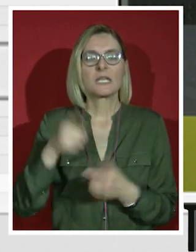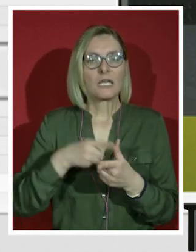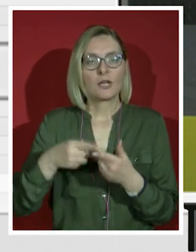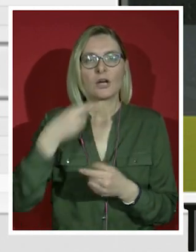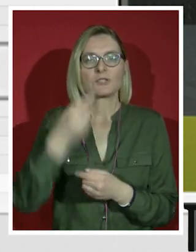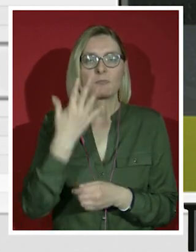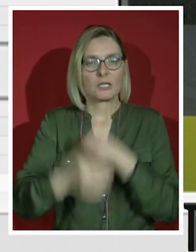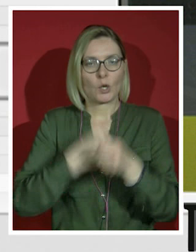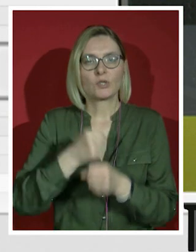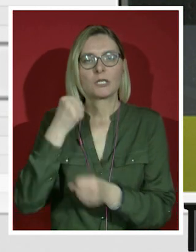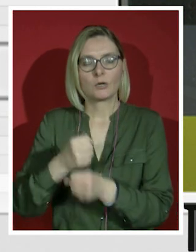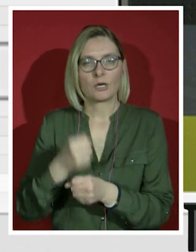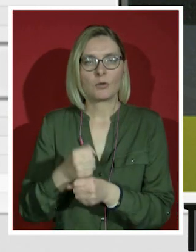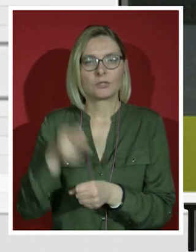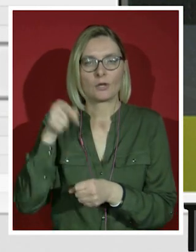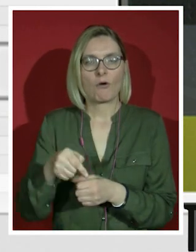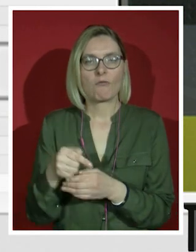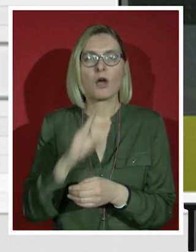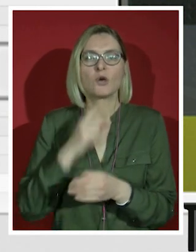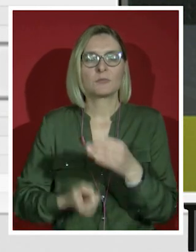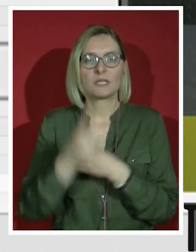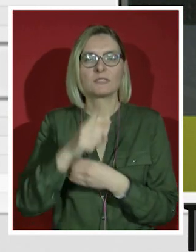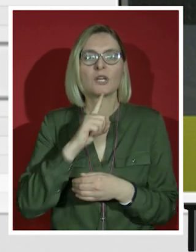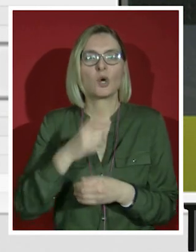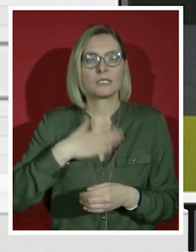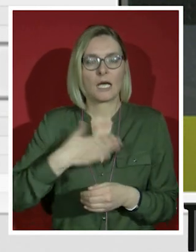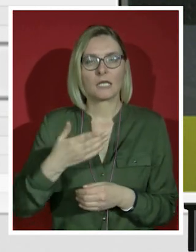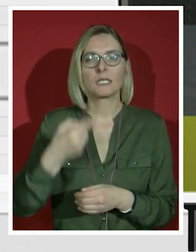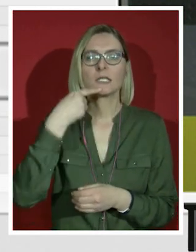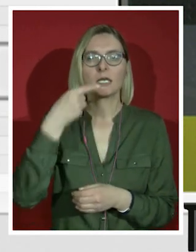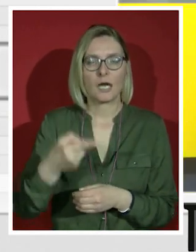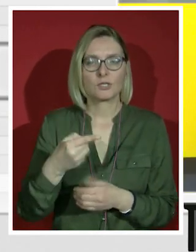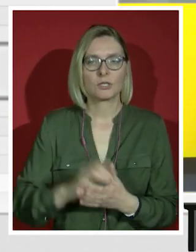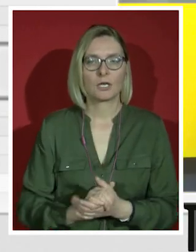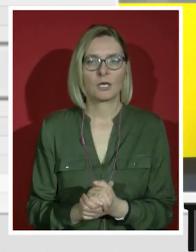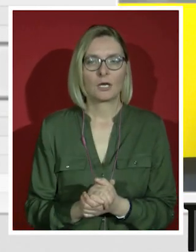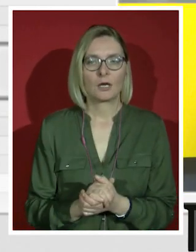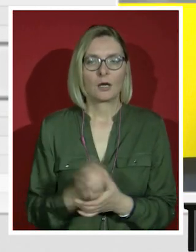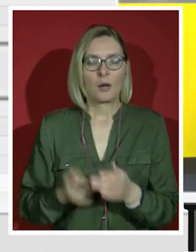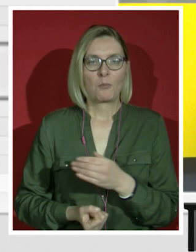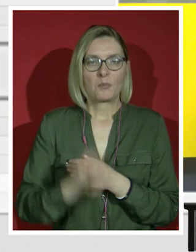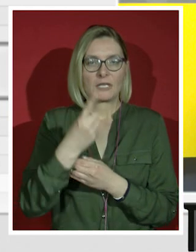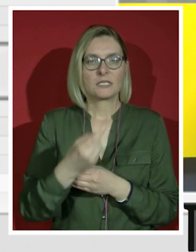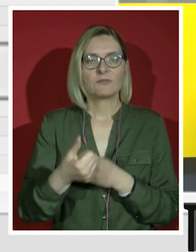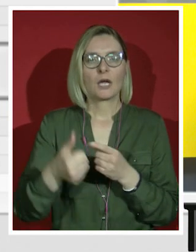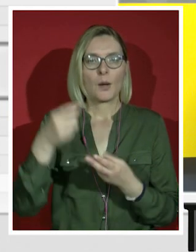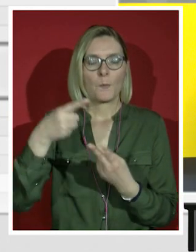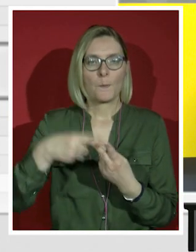ево чисто, кои се оние предизвици кои што би сакале да ги споделите? Па, предизвик прво со пчеливе,